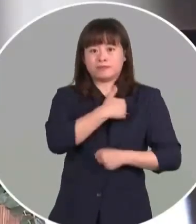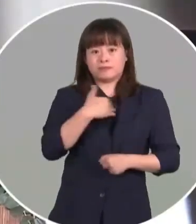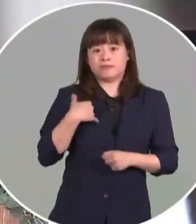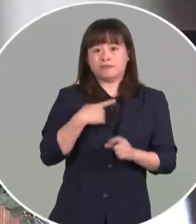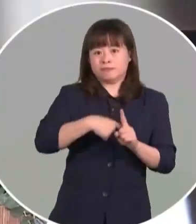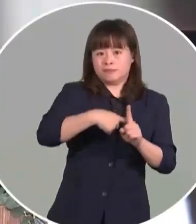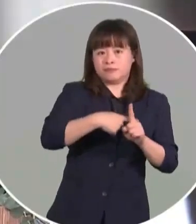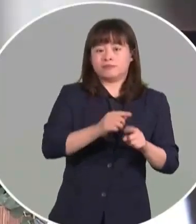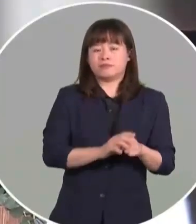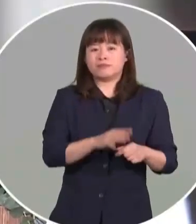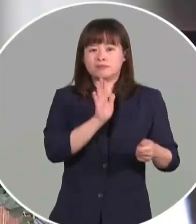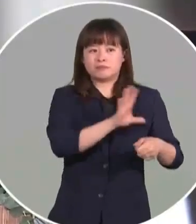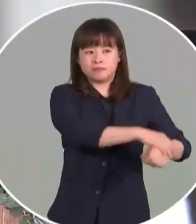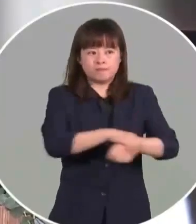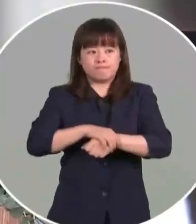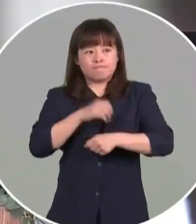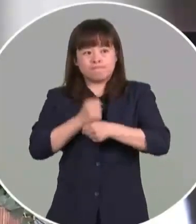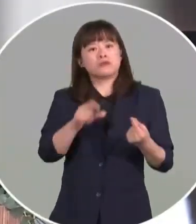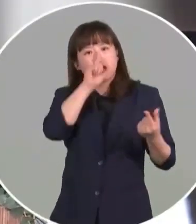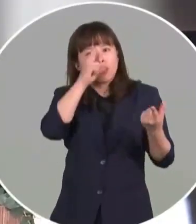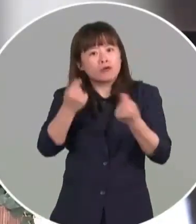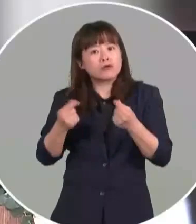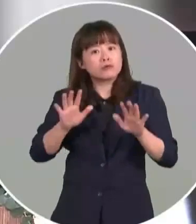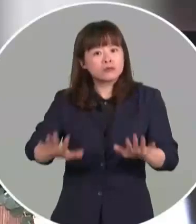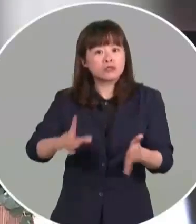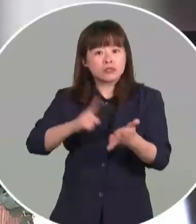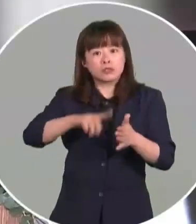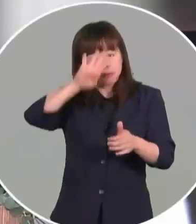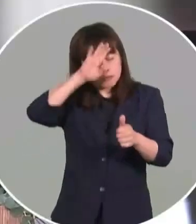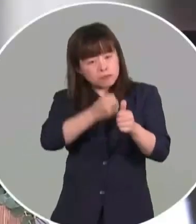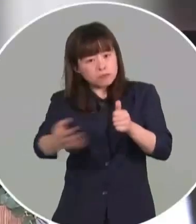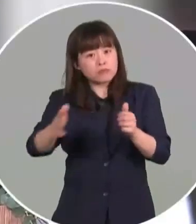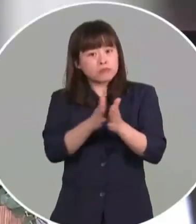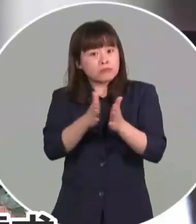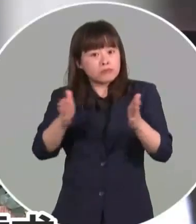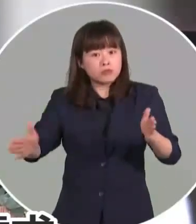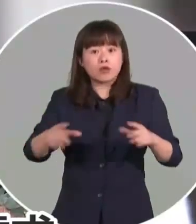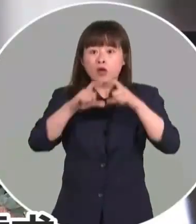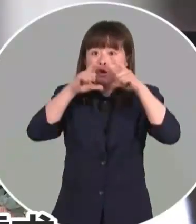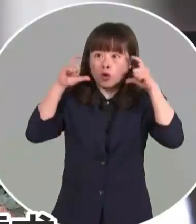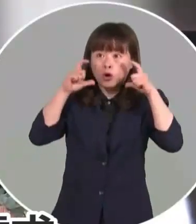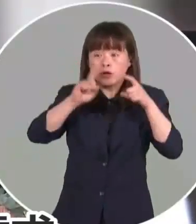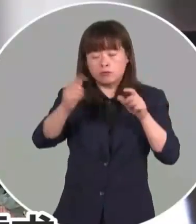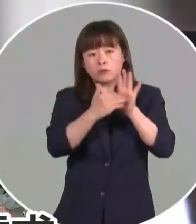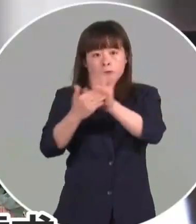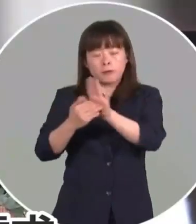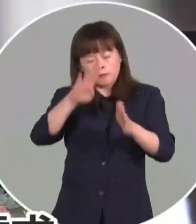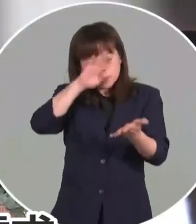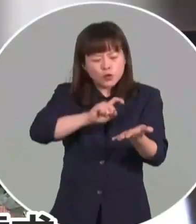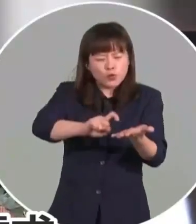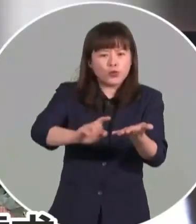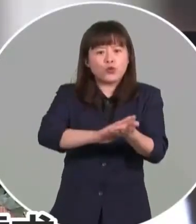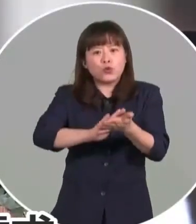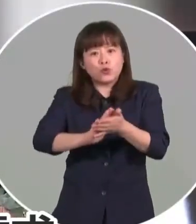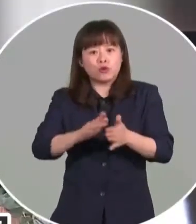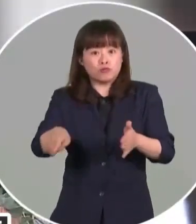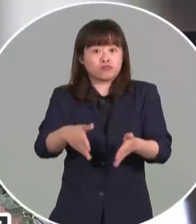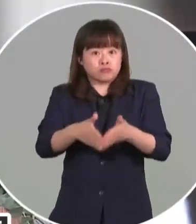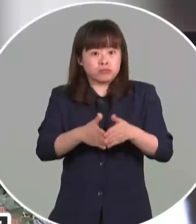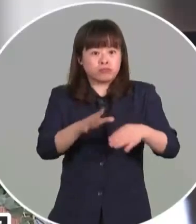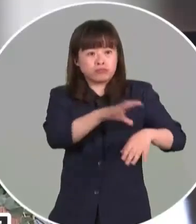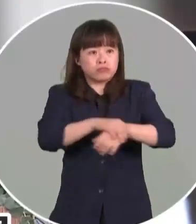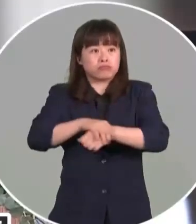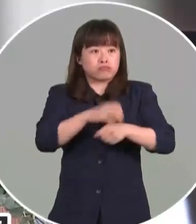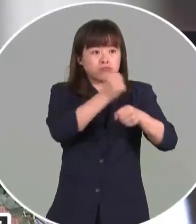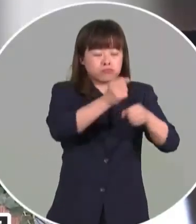量来带动产业发展。在这一次的疫情中，口罩等防疫物资的战略需求带